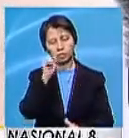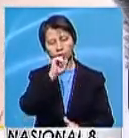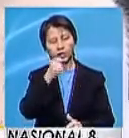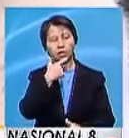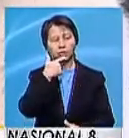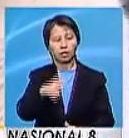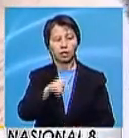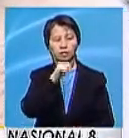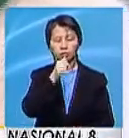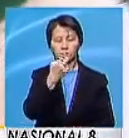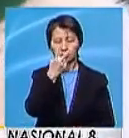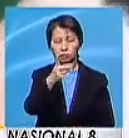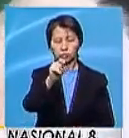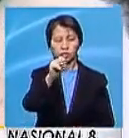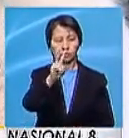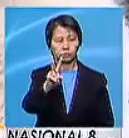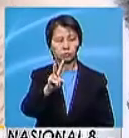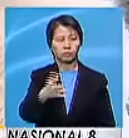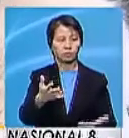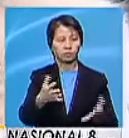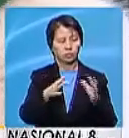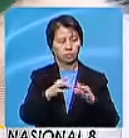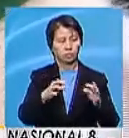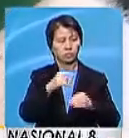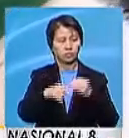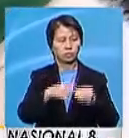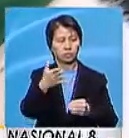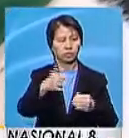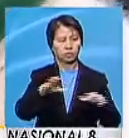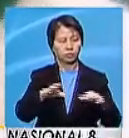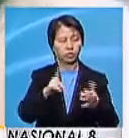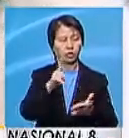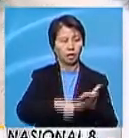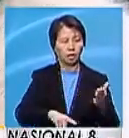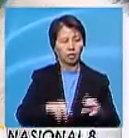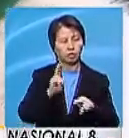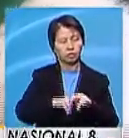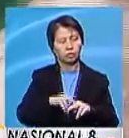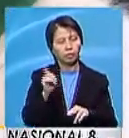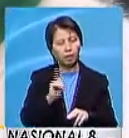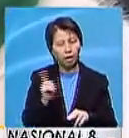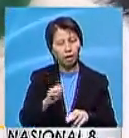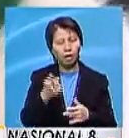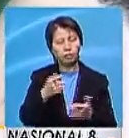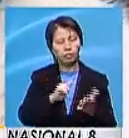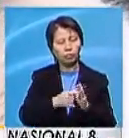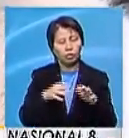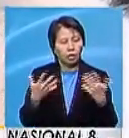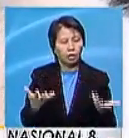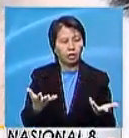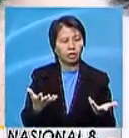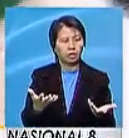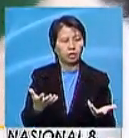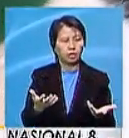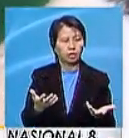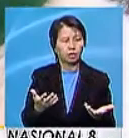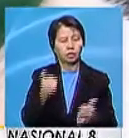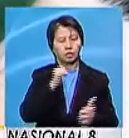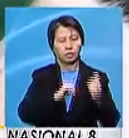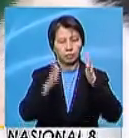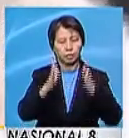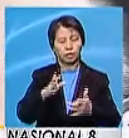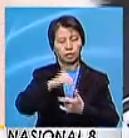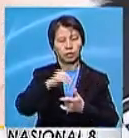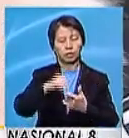lama tak tengok kat TV kan. Mesti kita tertanya-tanya, diorang buat apa, duduk kat mana, macam mana diorang bermula jadi pelakon ataupun